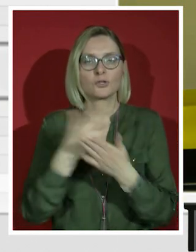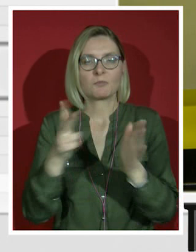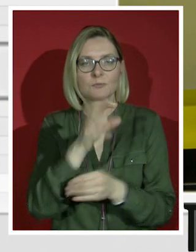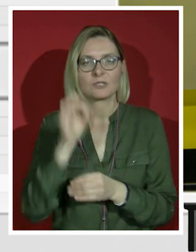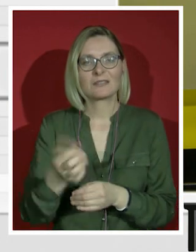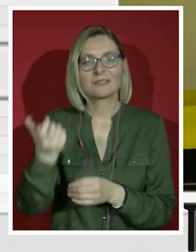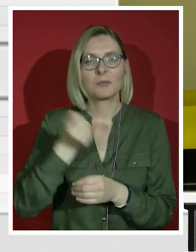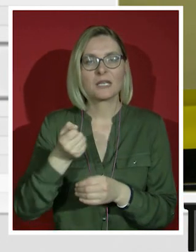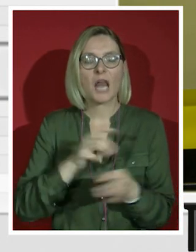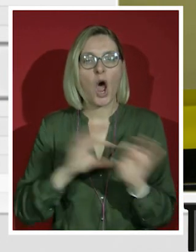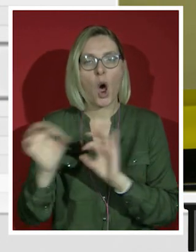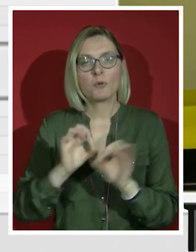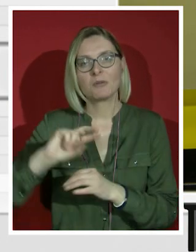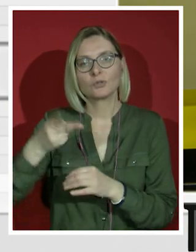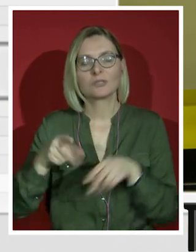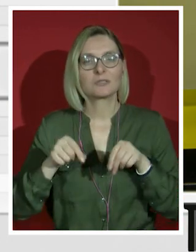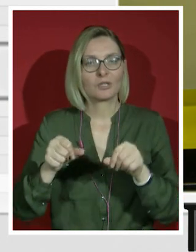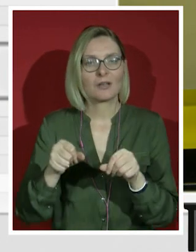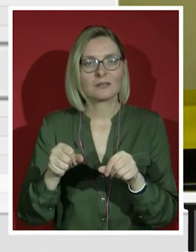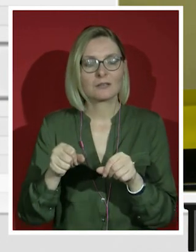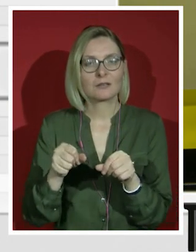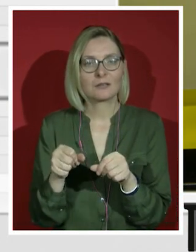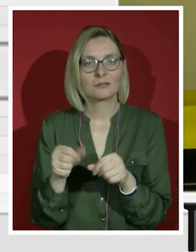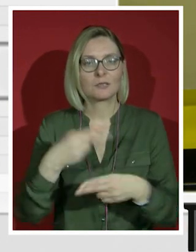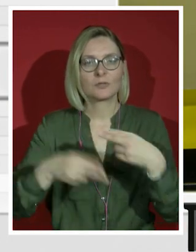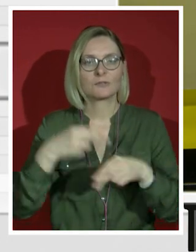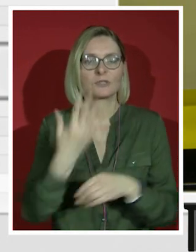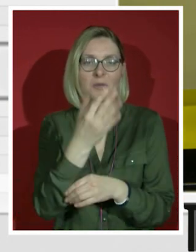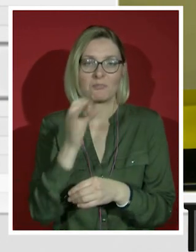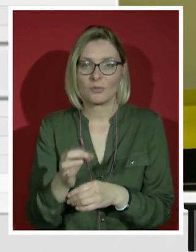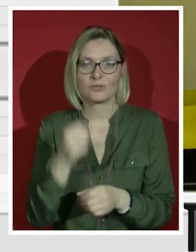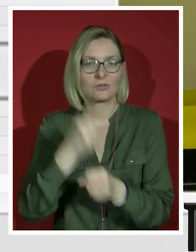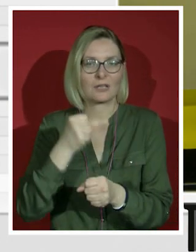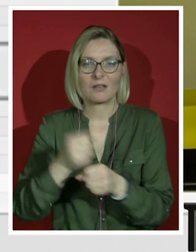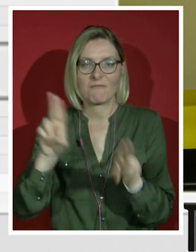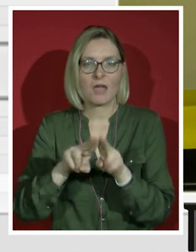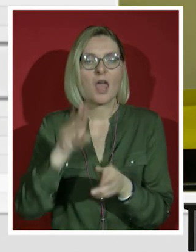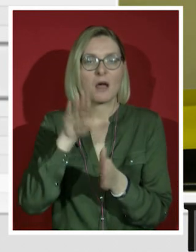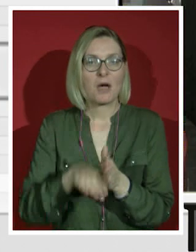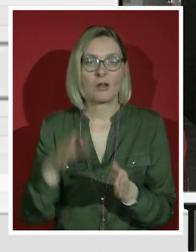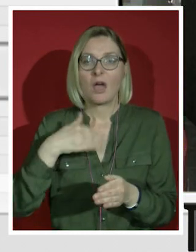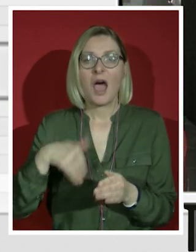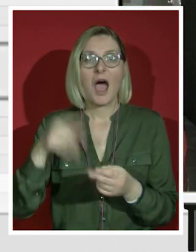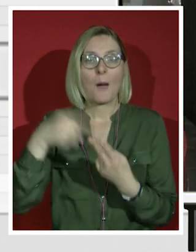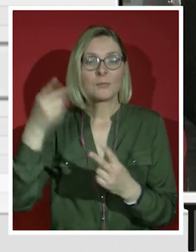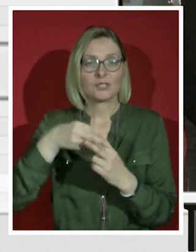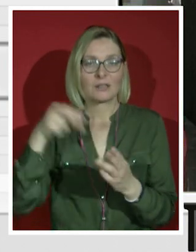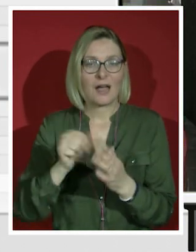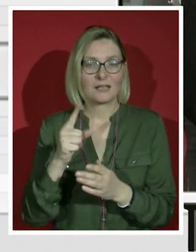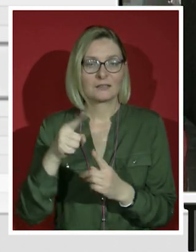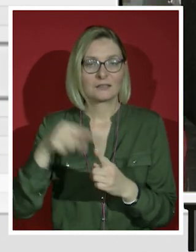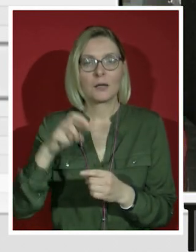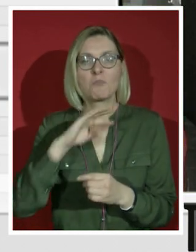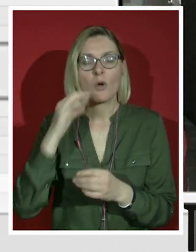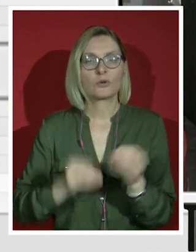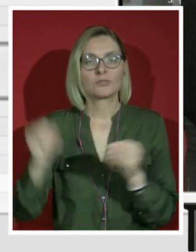набавка на опрема. Другите земјоделски гранки се со 5%. Со повластена набавка. А зошто е тоа така? Така е законот. Така е законот,